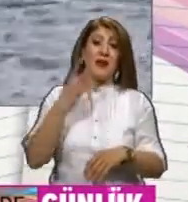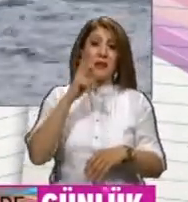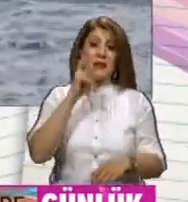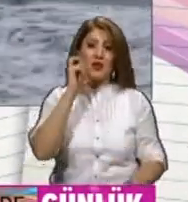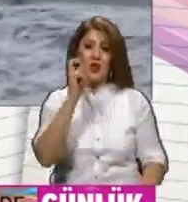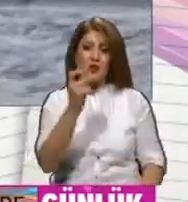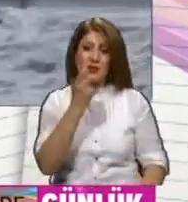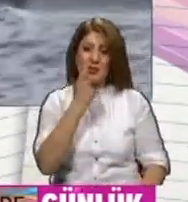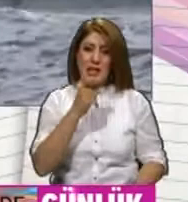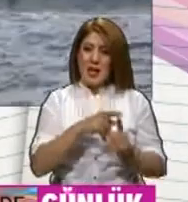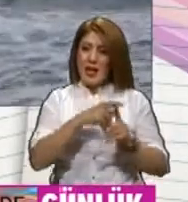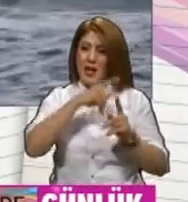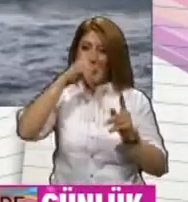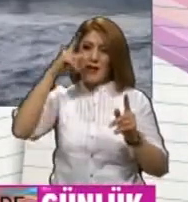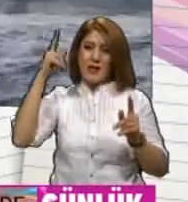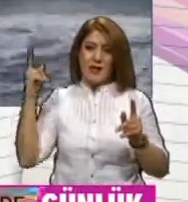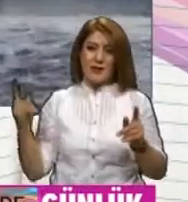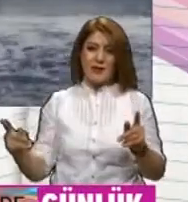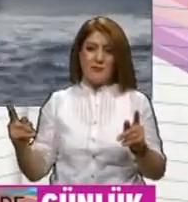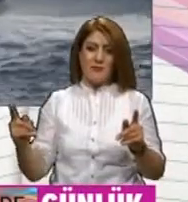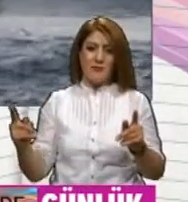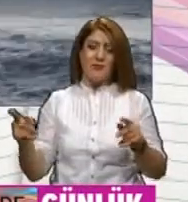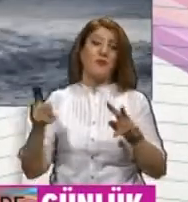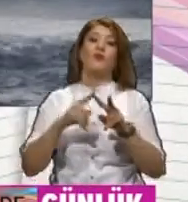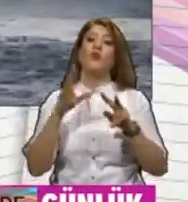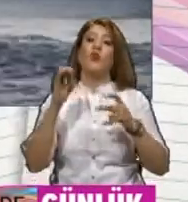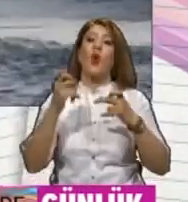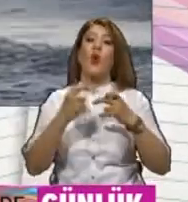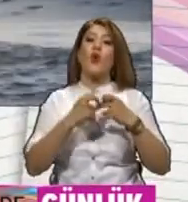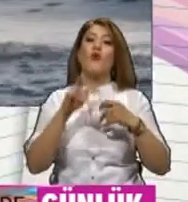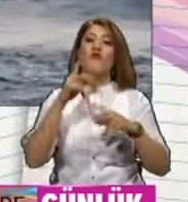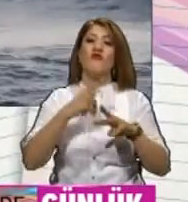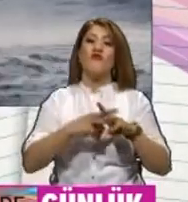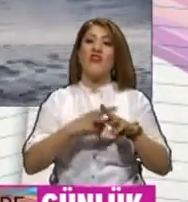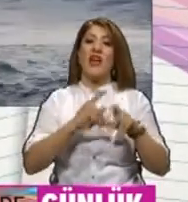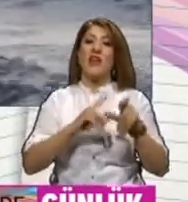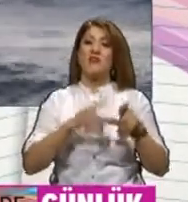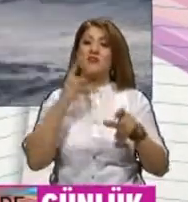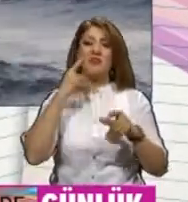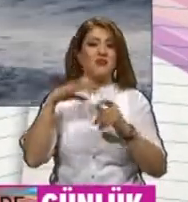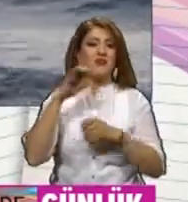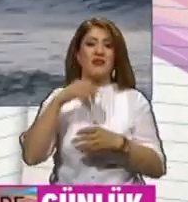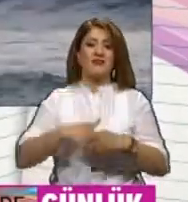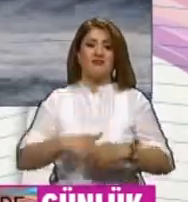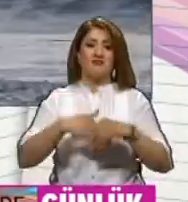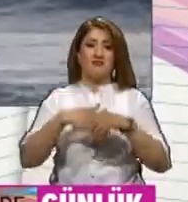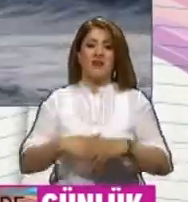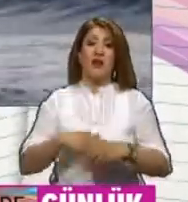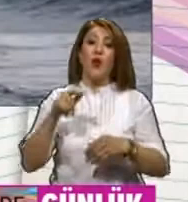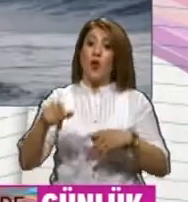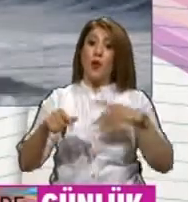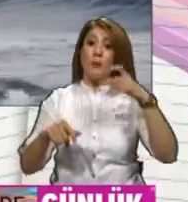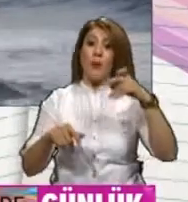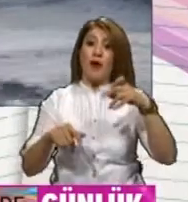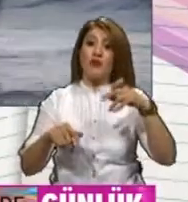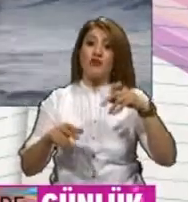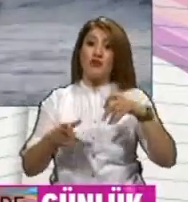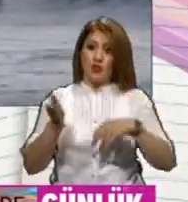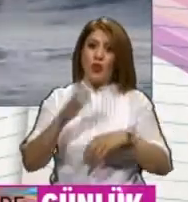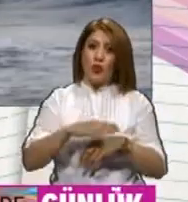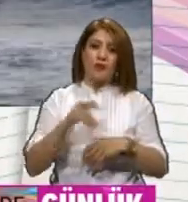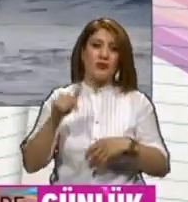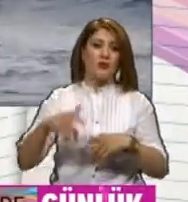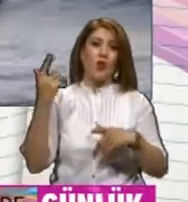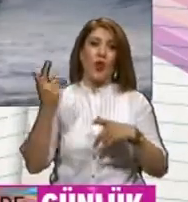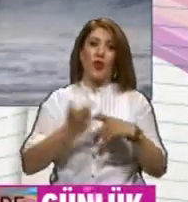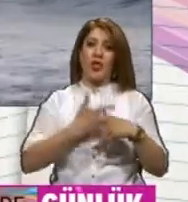kadar. 2009 yılında Norveçli birisiyle tanıştım. Bu arada o pansiyon demiştim ya, o pansiyon otel oldu. Aynı yerdeyiz.